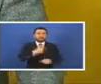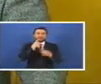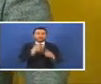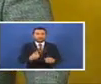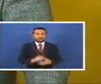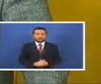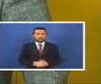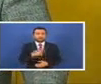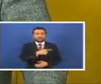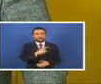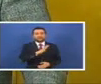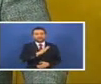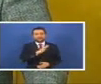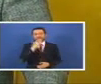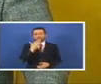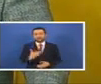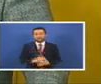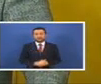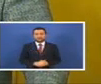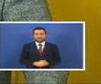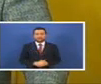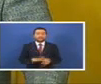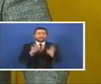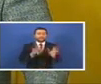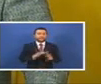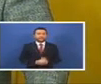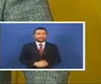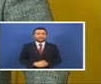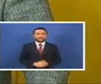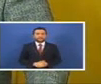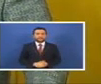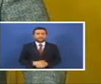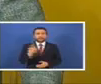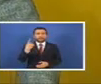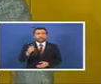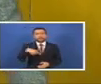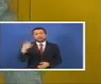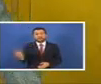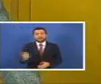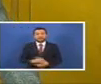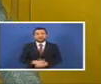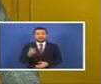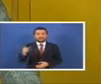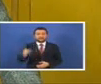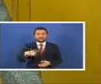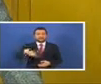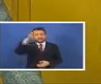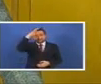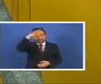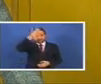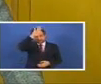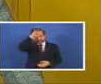örtün dediği rivayet edilir. Peki bir başkası Fatih